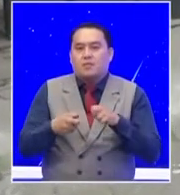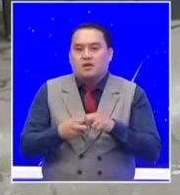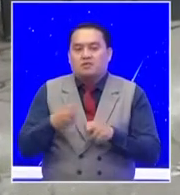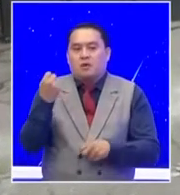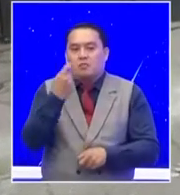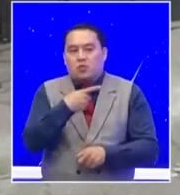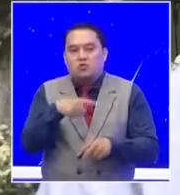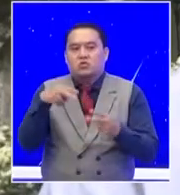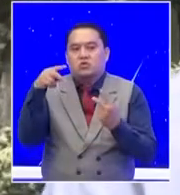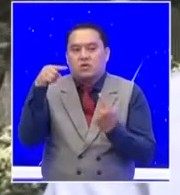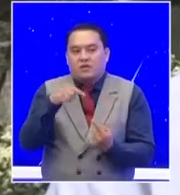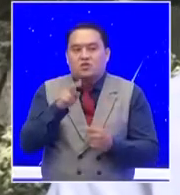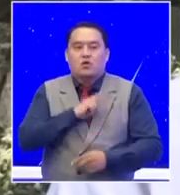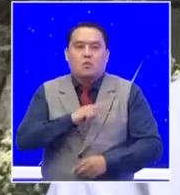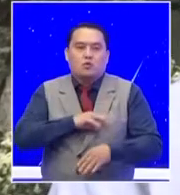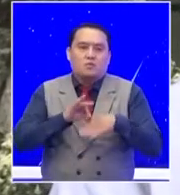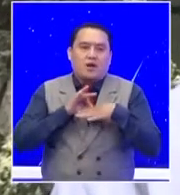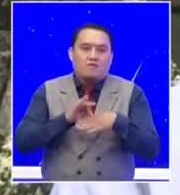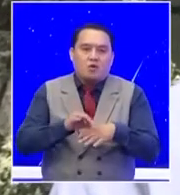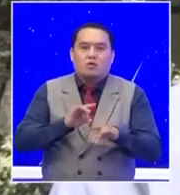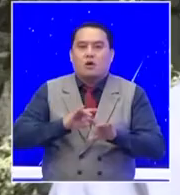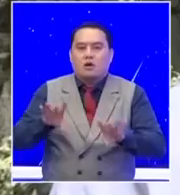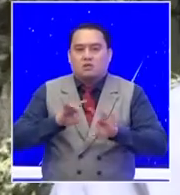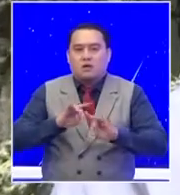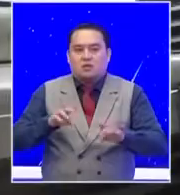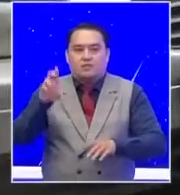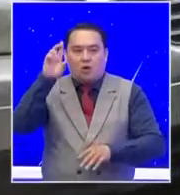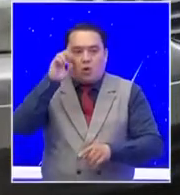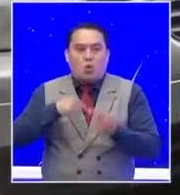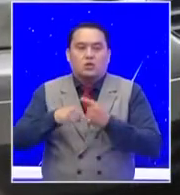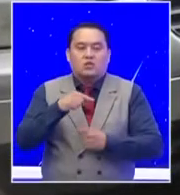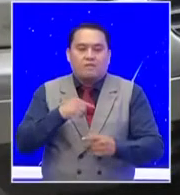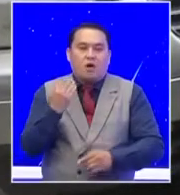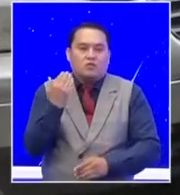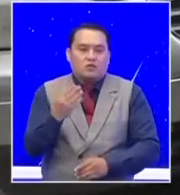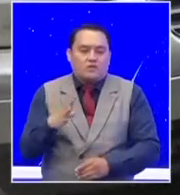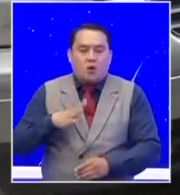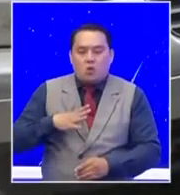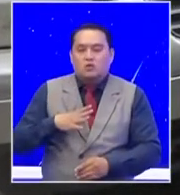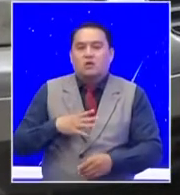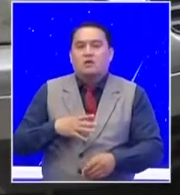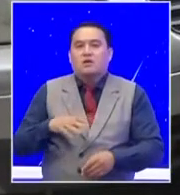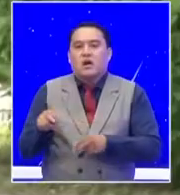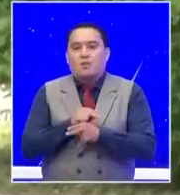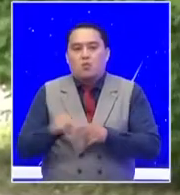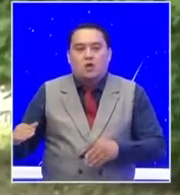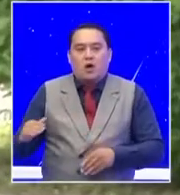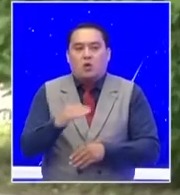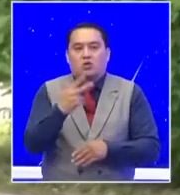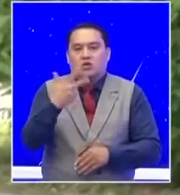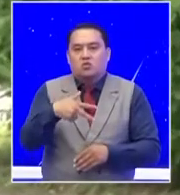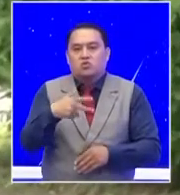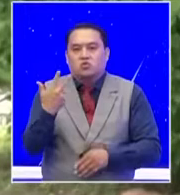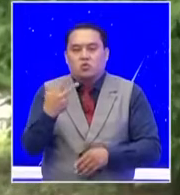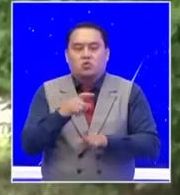осведомлены. Соответствующая работа ведется, рассказал пресс-секретарь города Нуриджанов. По его словам, в этом году на ремонт пандусов у